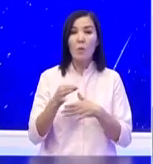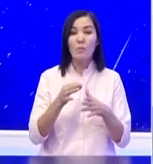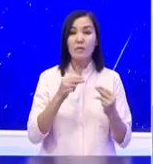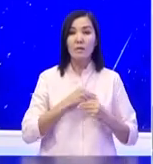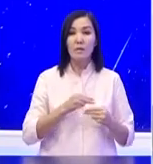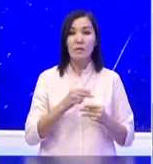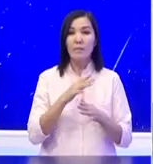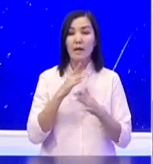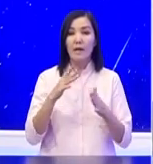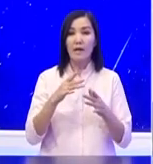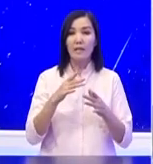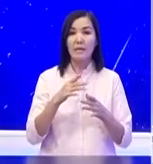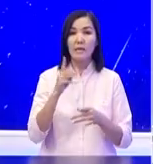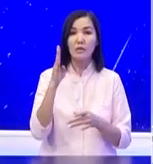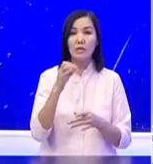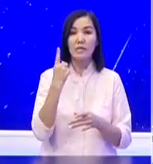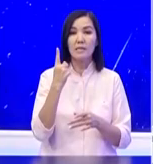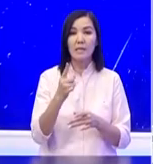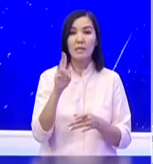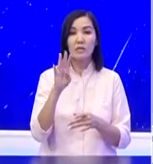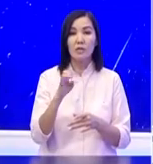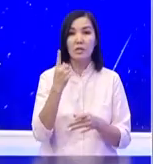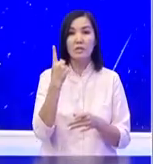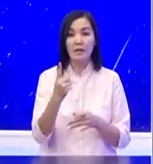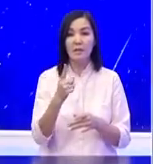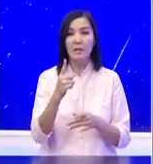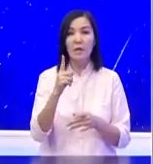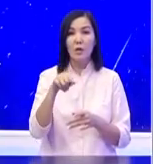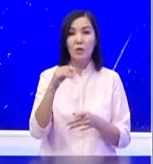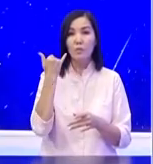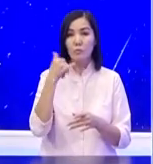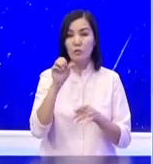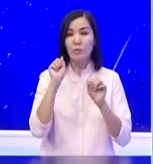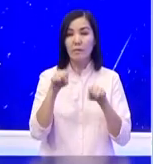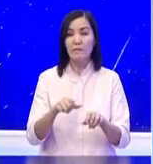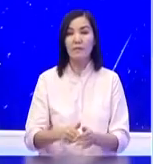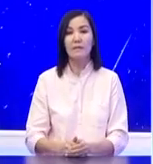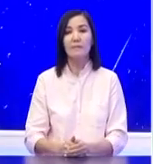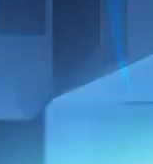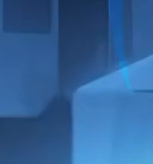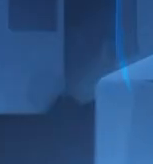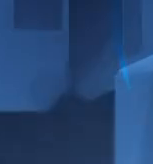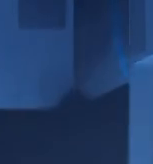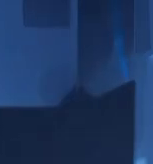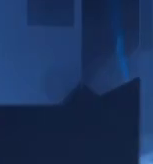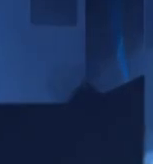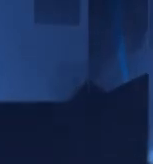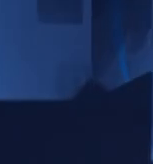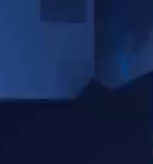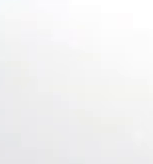один многоканальный номер 401 401. Алексей Цой, Габит Кабдрахман, телеканал ЖТСУ.